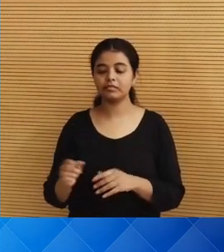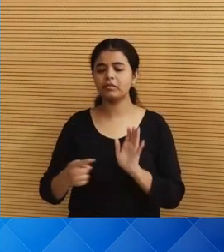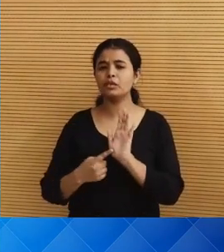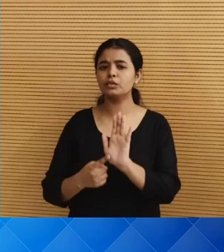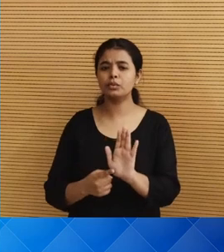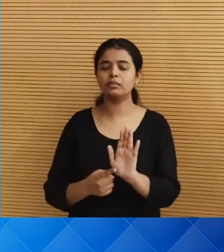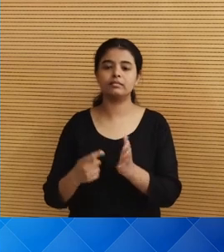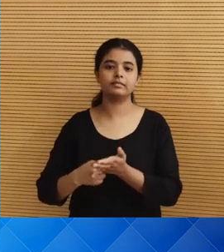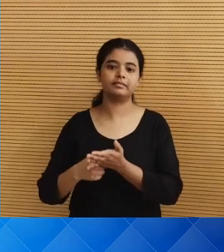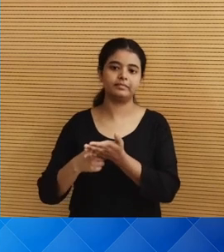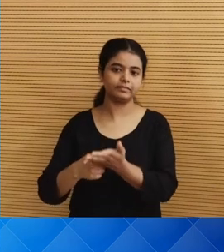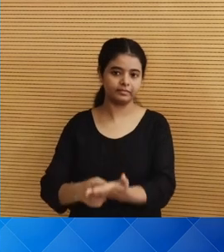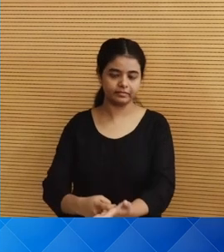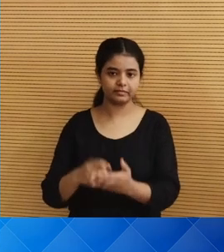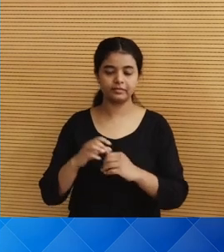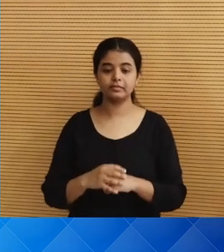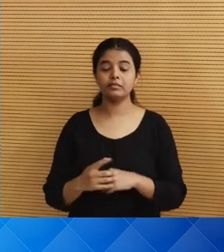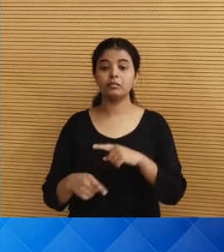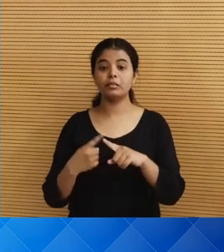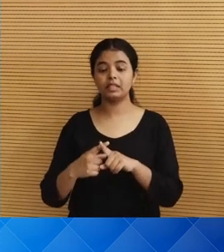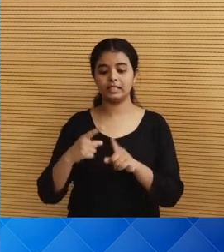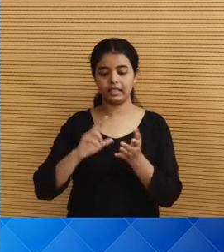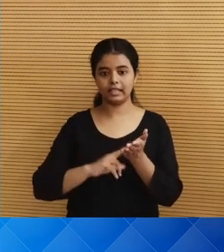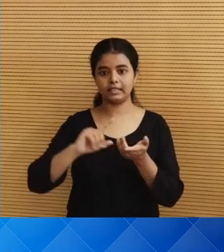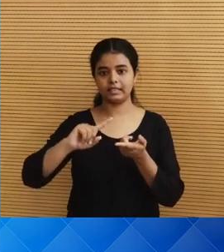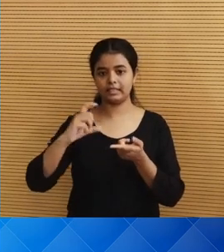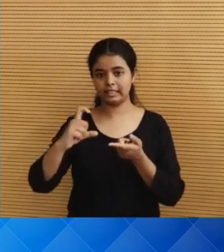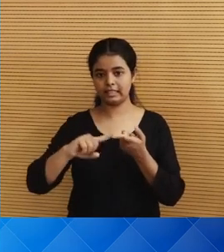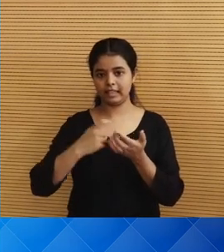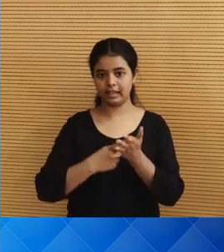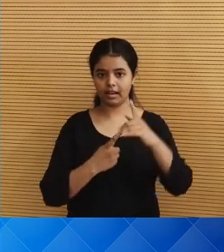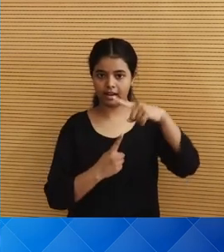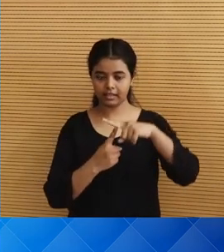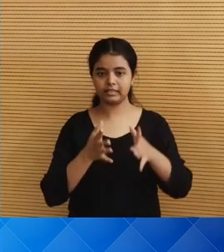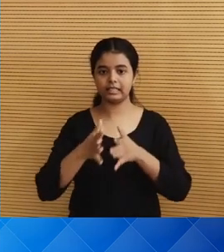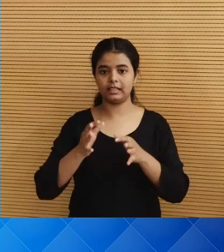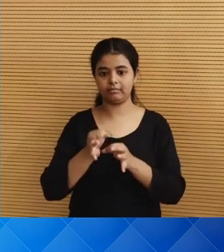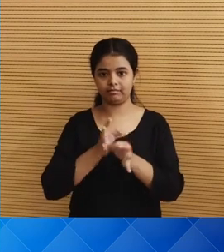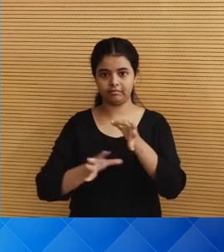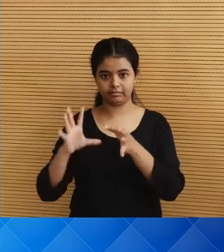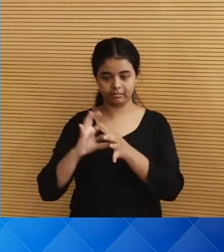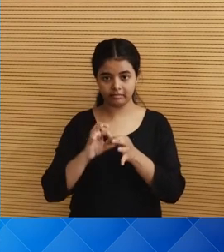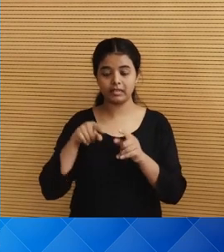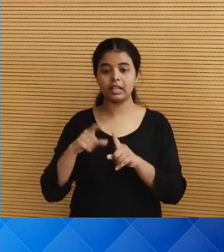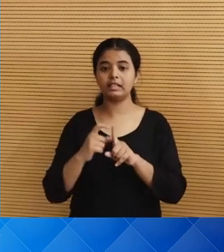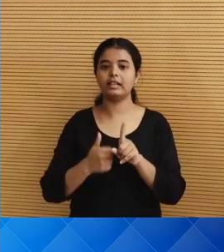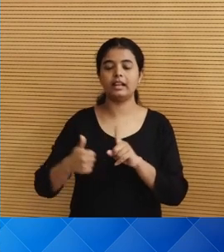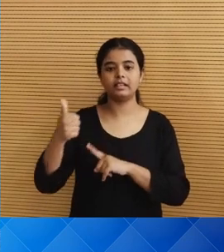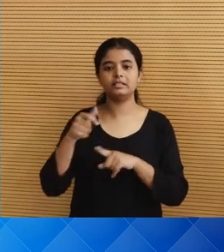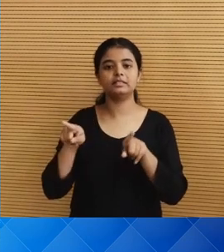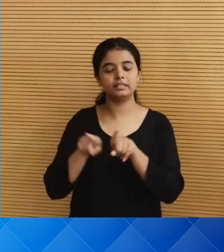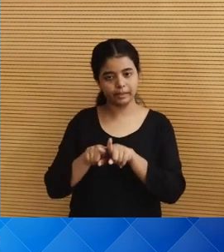और हमारे निदेशक NCERT प्रोफेसर दिनेश प्रसाद सकलानी जी को पौधा भेंट कर ये बच्ची सम्मानित